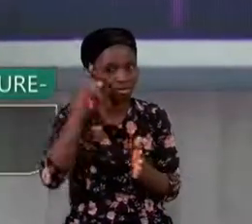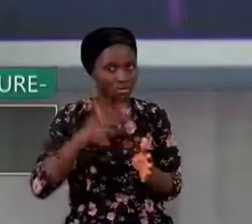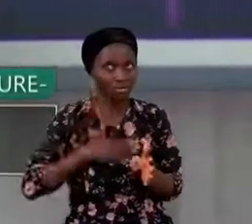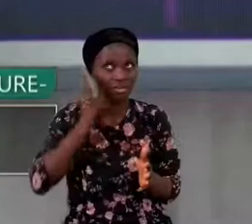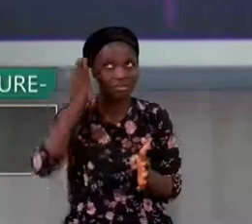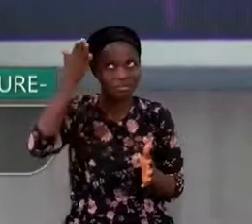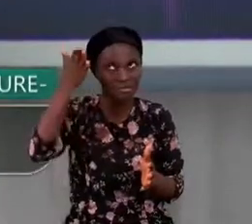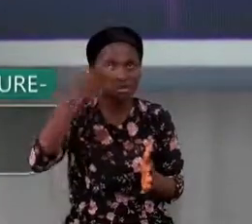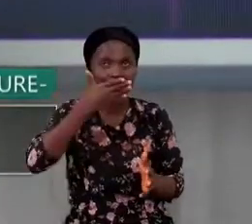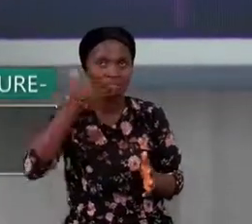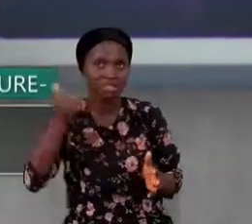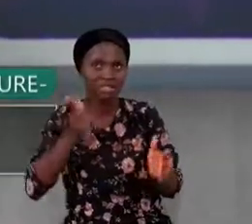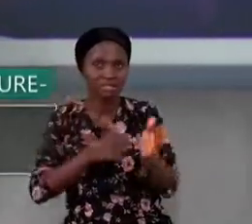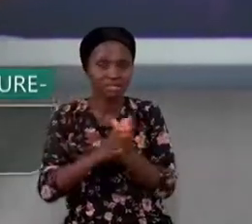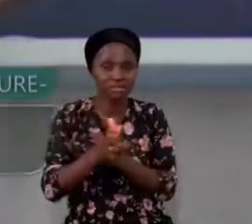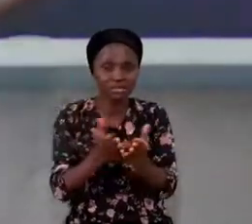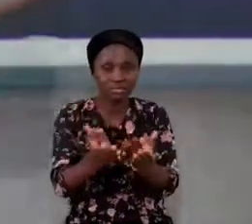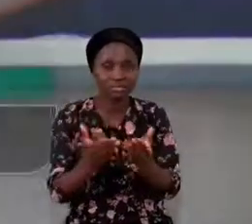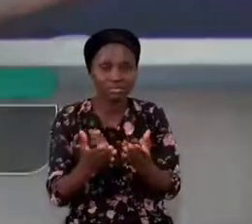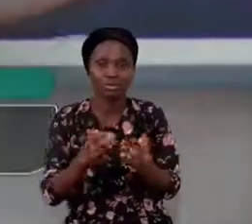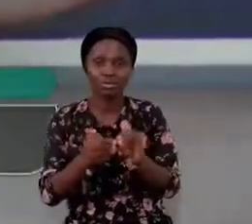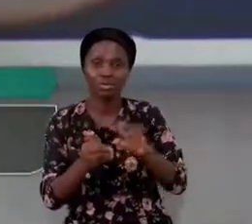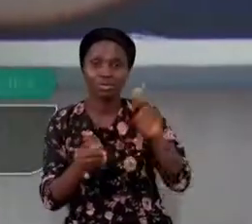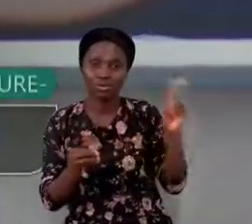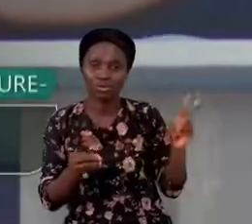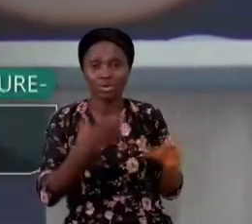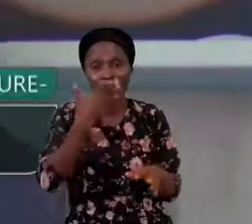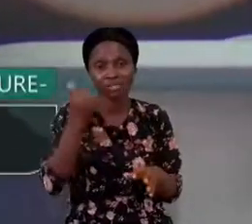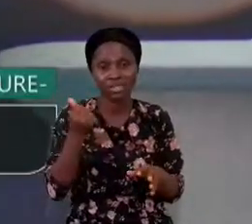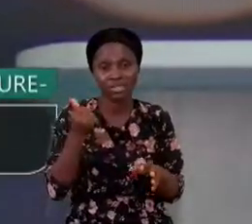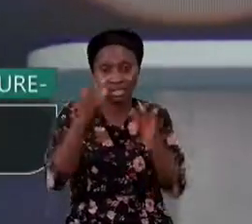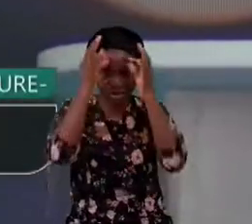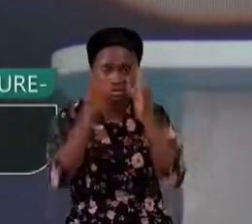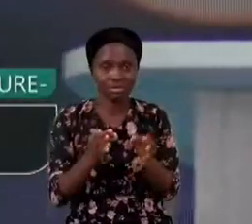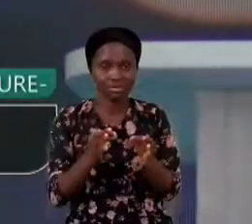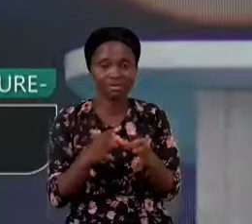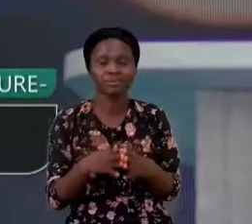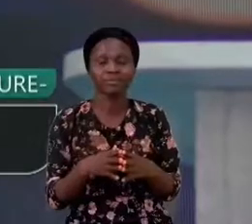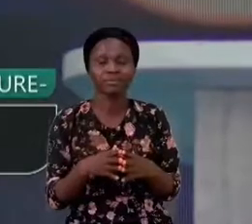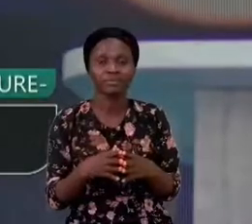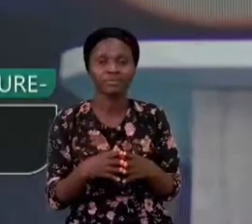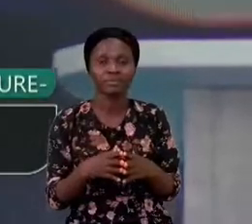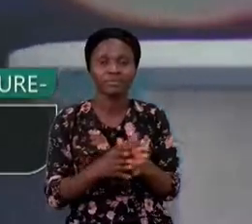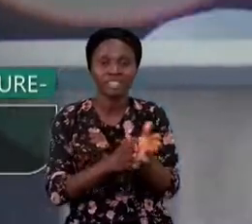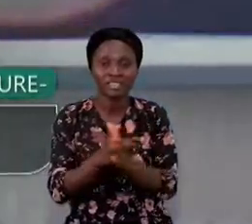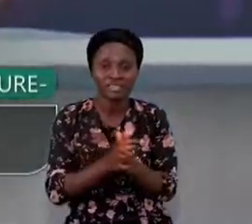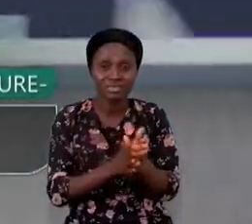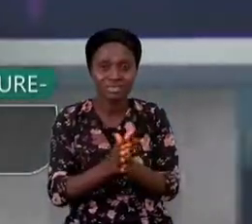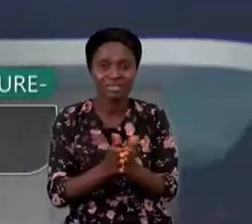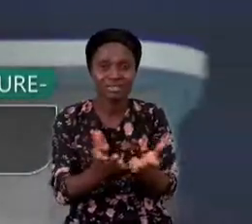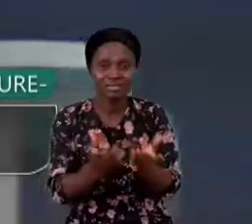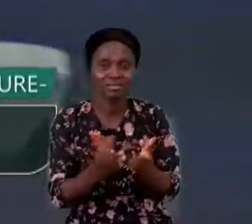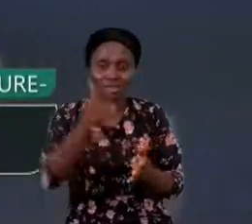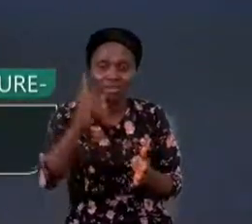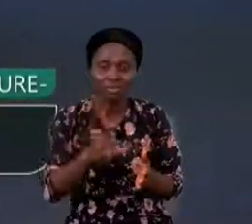Désirs seront suivis par les décisions. Troisièmement, les meilleurs retards. Ça veut dire